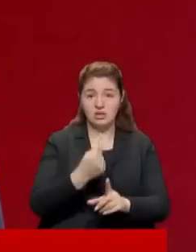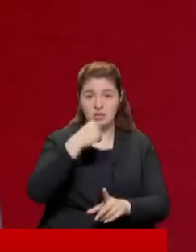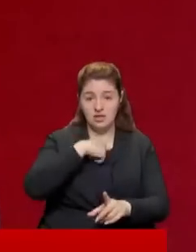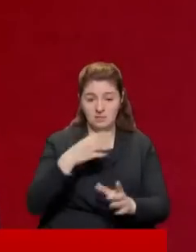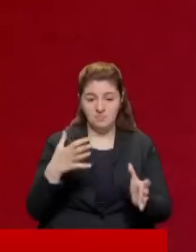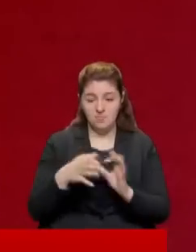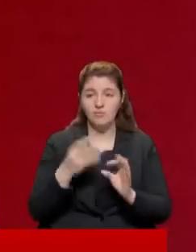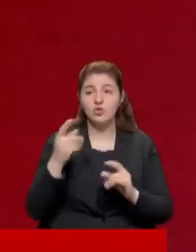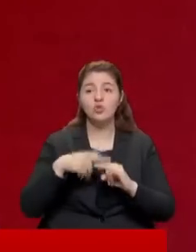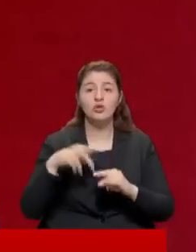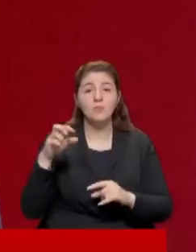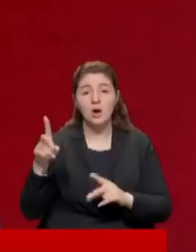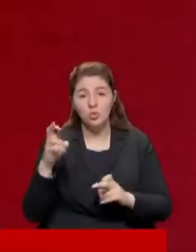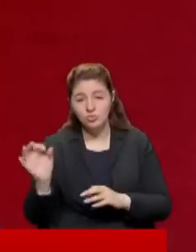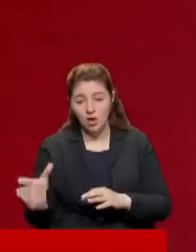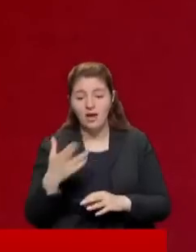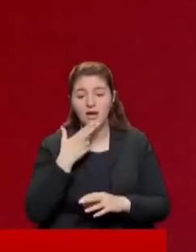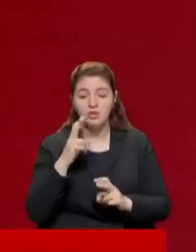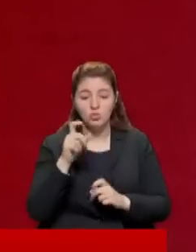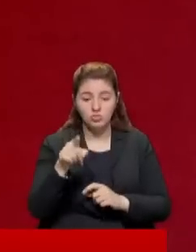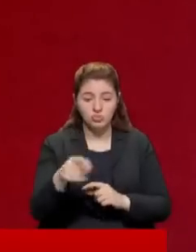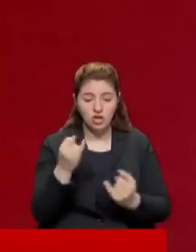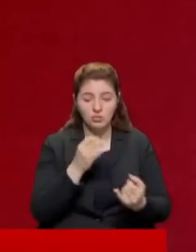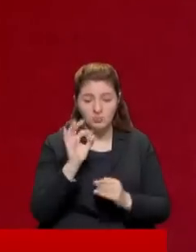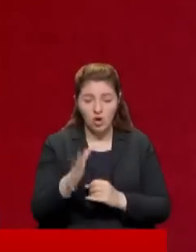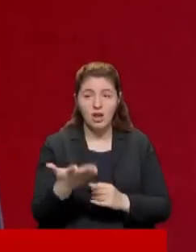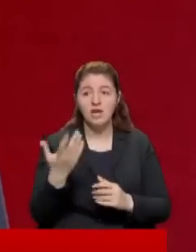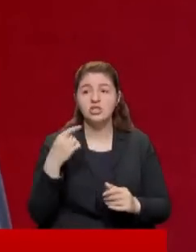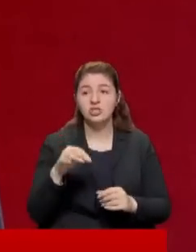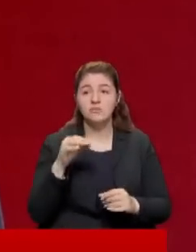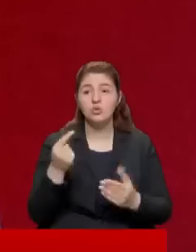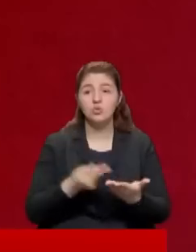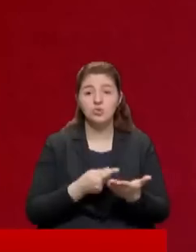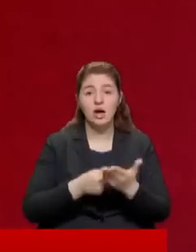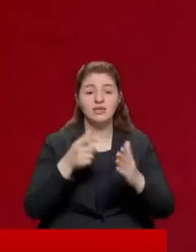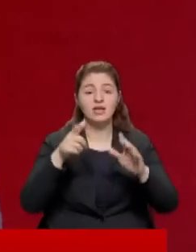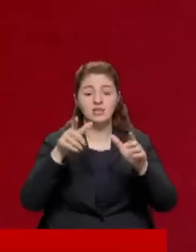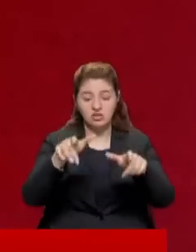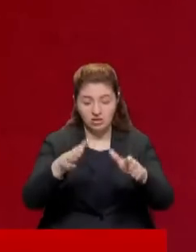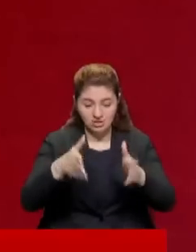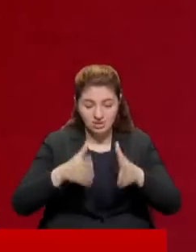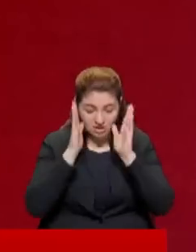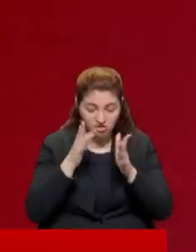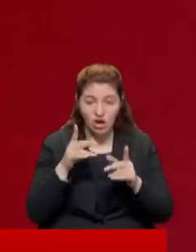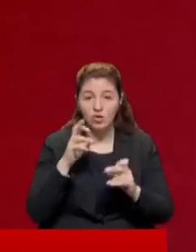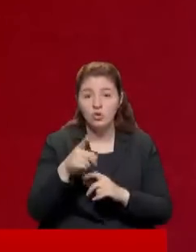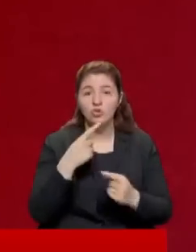ve işte Hüdapar meselesi böyle, kadın meselesini tartışmak böyle, şimdi Kur'an seccade üzerinden yapılanlar